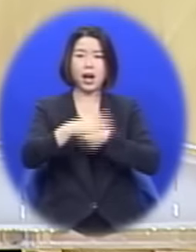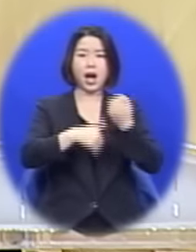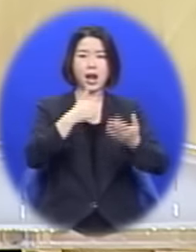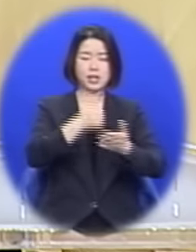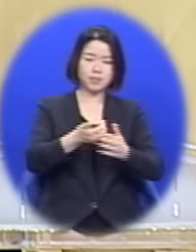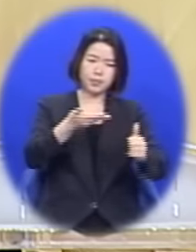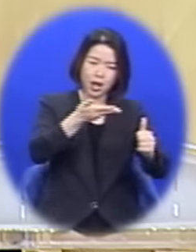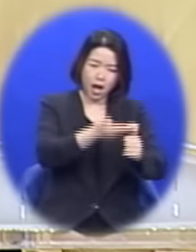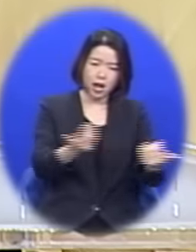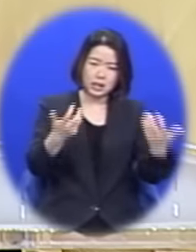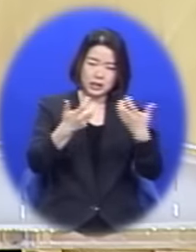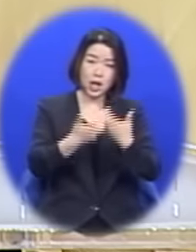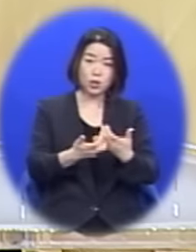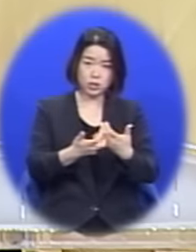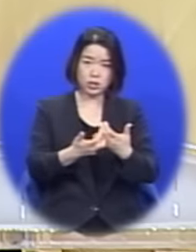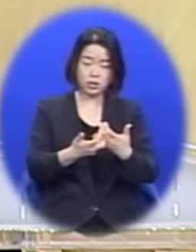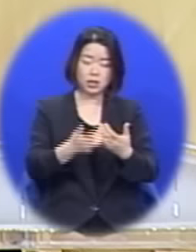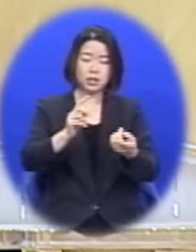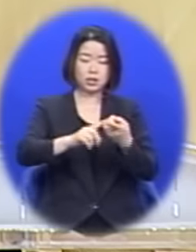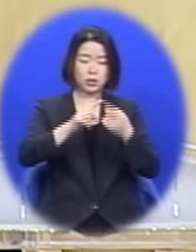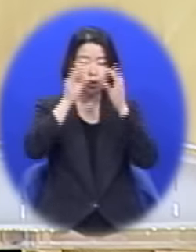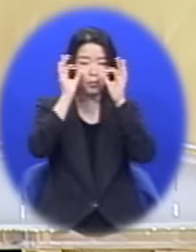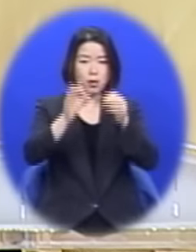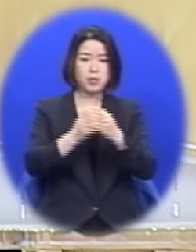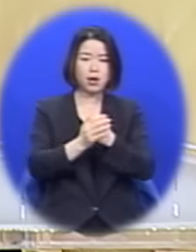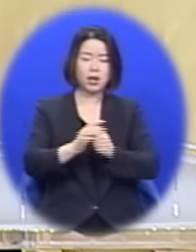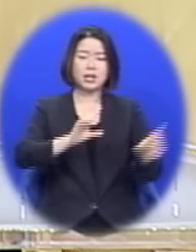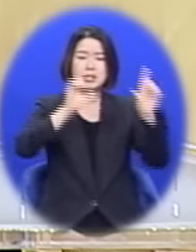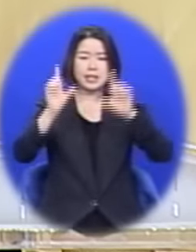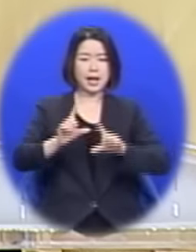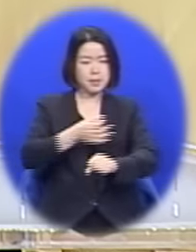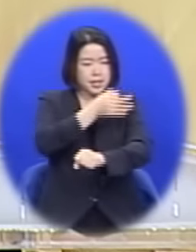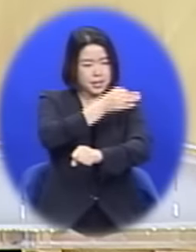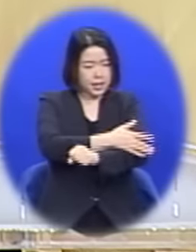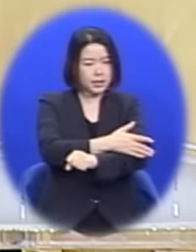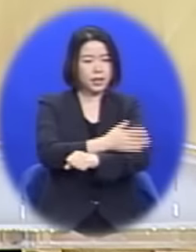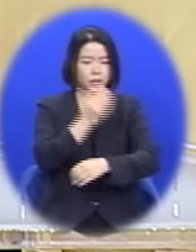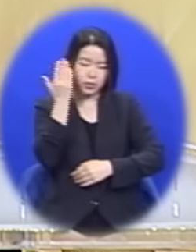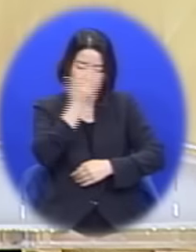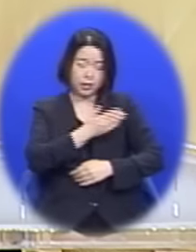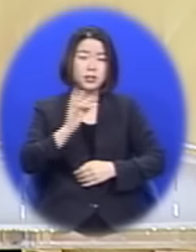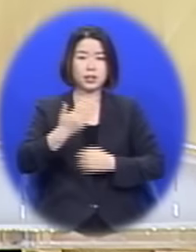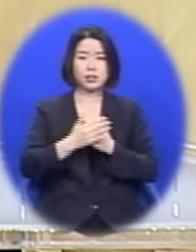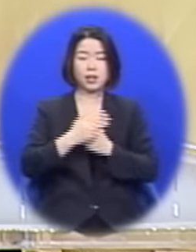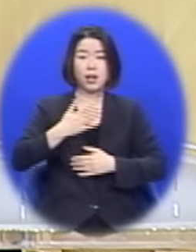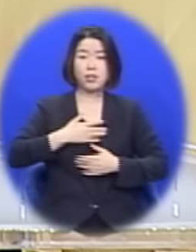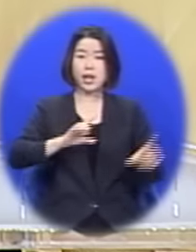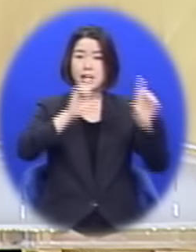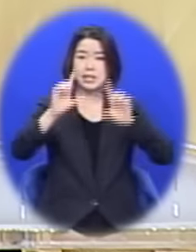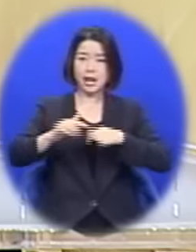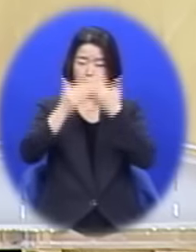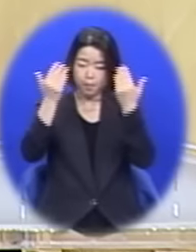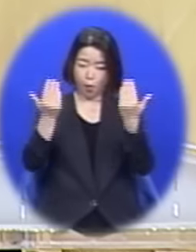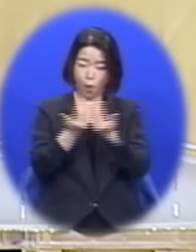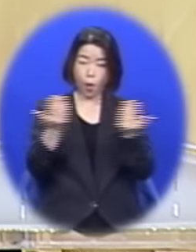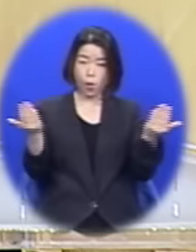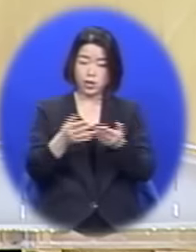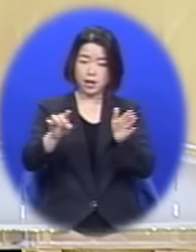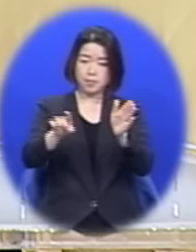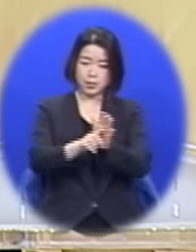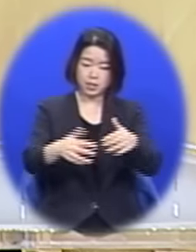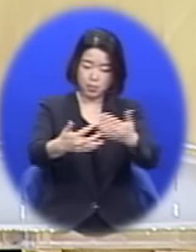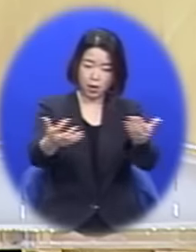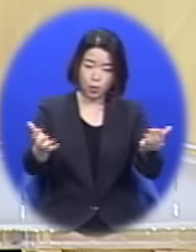경험하면서 삶이 더 간결해지고 정결해졌습니다. 내 삶 가운데 일어나는 모든 일들이 믿음의 공동체의